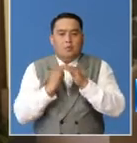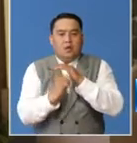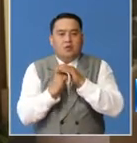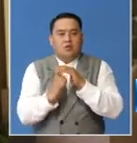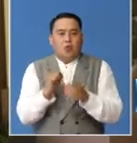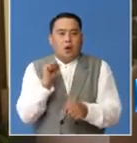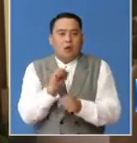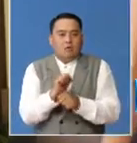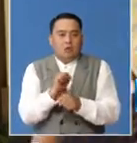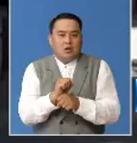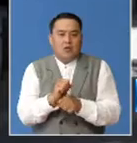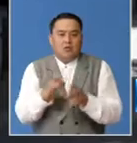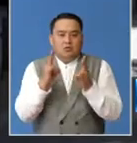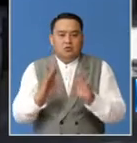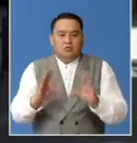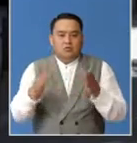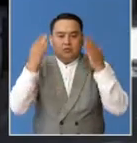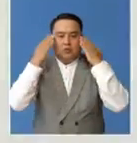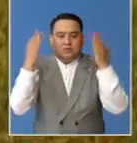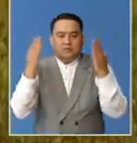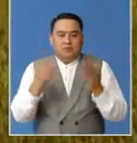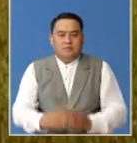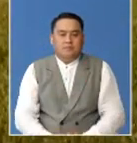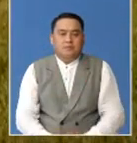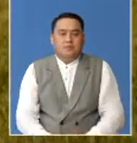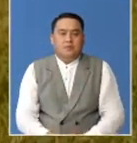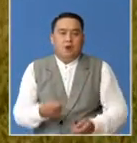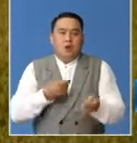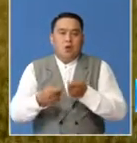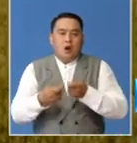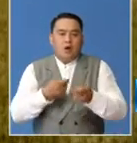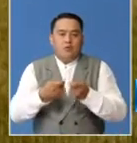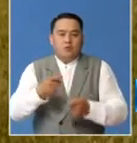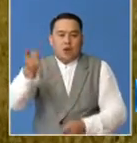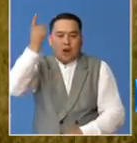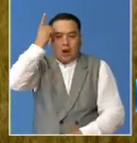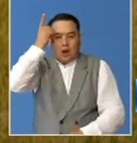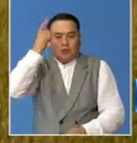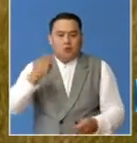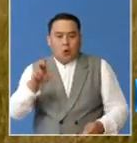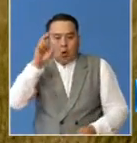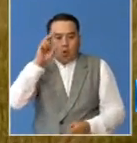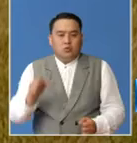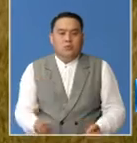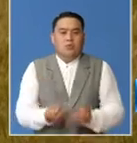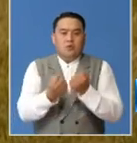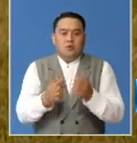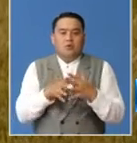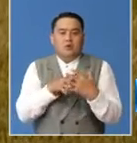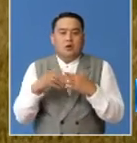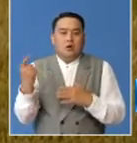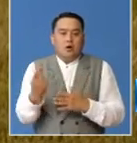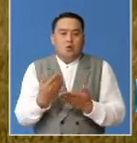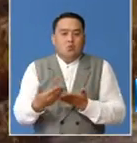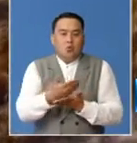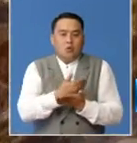Точная причина аварии пока неизвестна. Правительство Германии предложило господдержку тем сельхозпроизводителям, чей